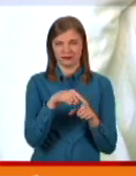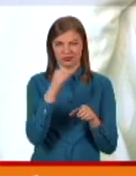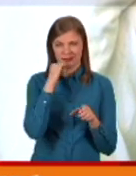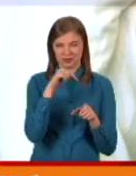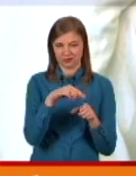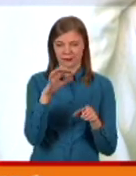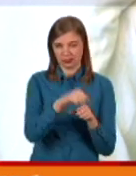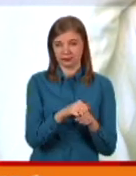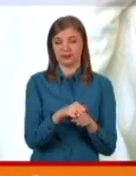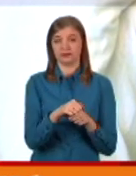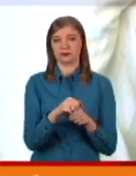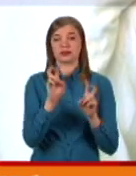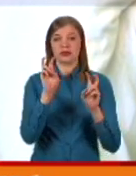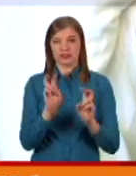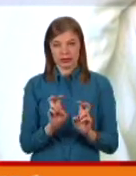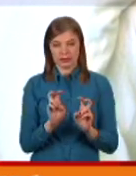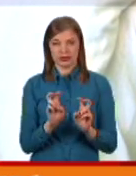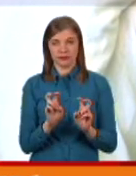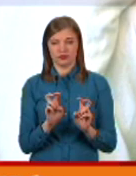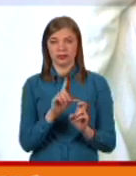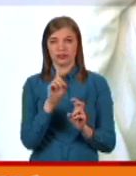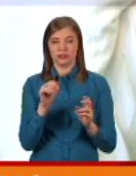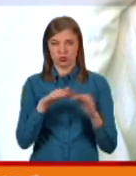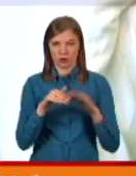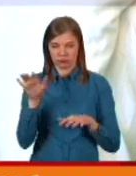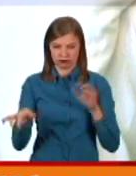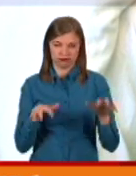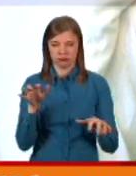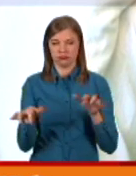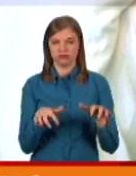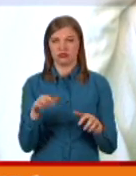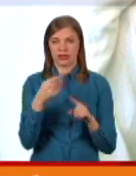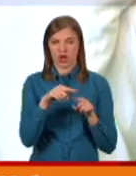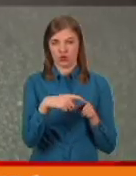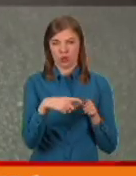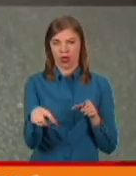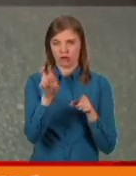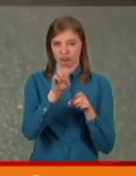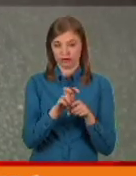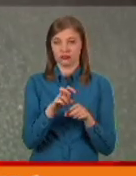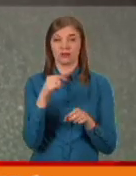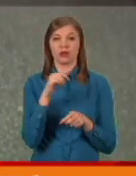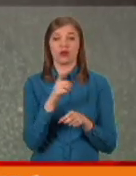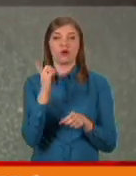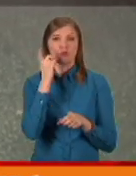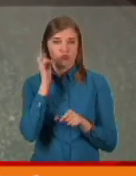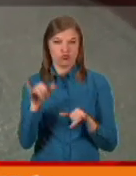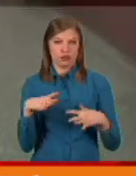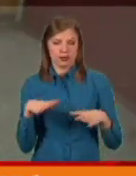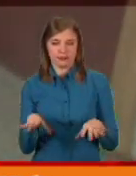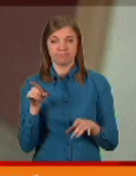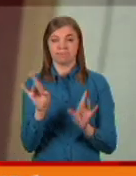непрацюючим. Сів за допомогою своїх рук на цю лавку. Мобільного пацієнт не мав.